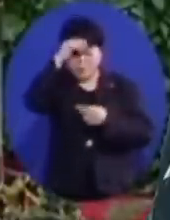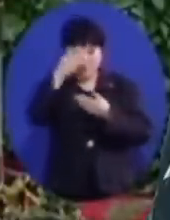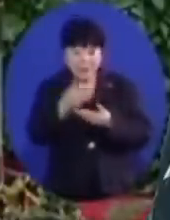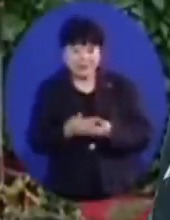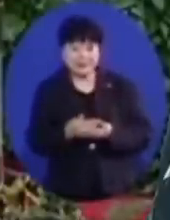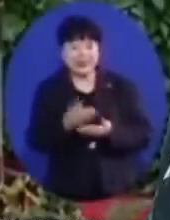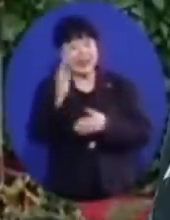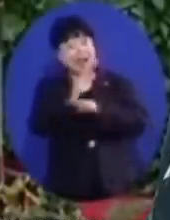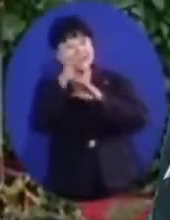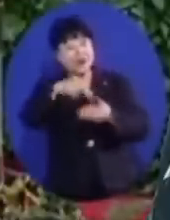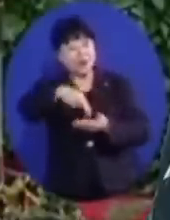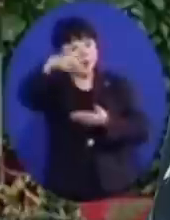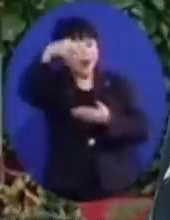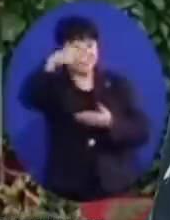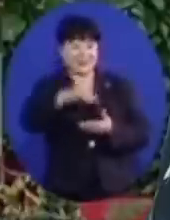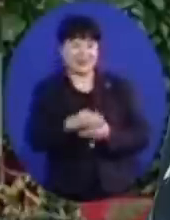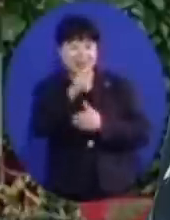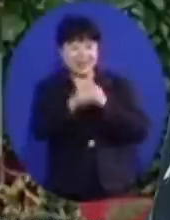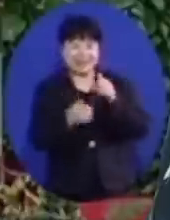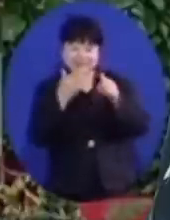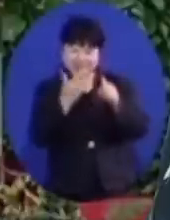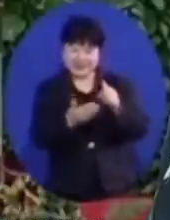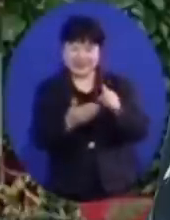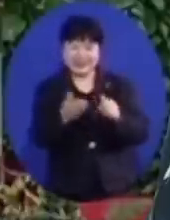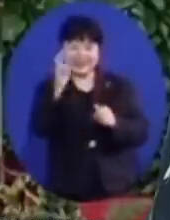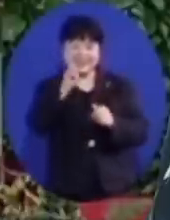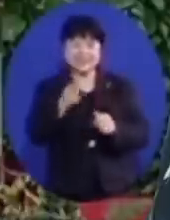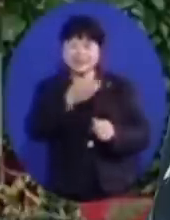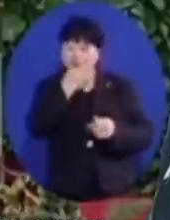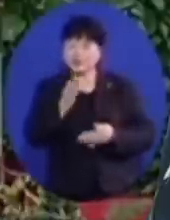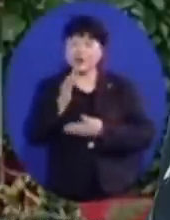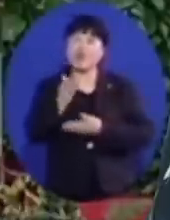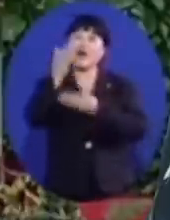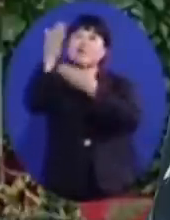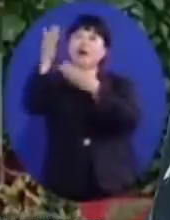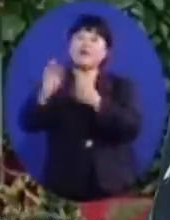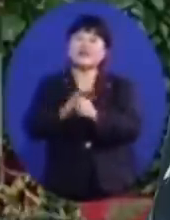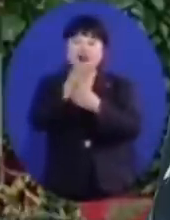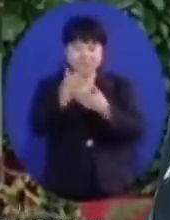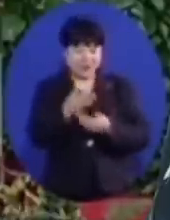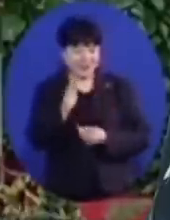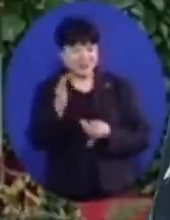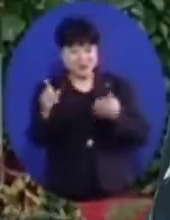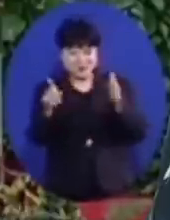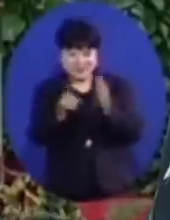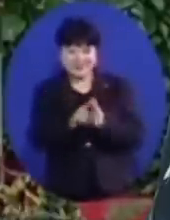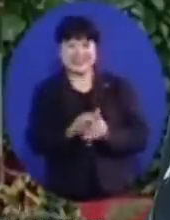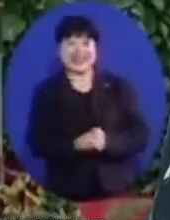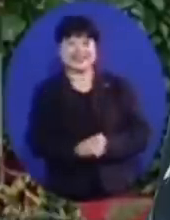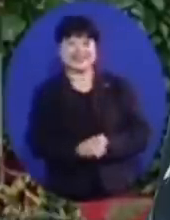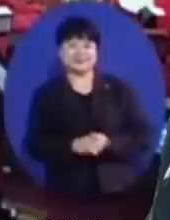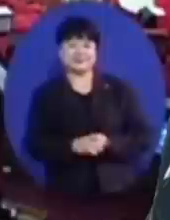하늘에 올라가서 하나님께 찬양과 존귀와 영광을 받고 사랑을 받게 되는 것입니다